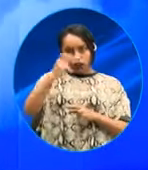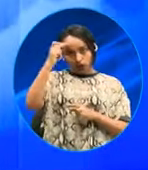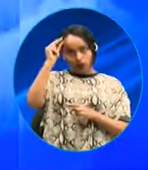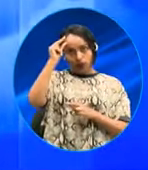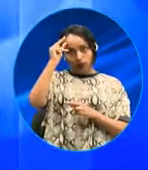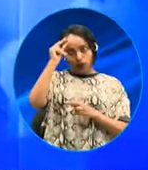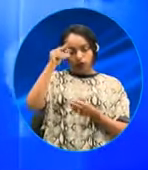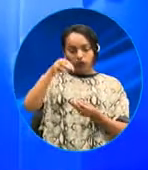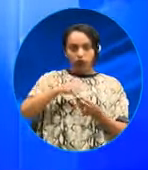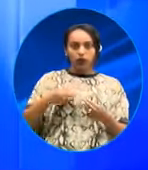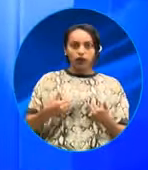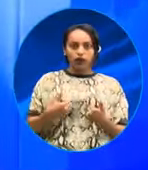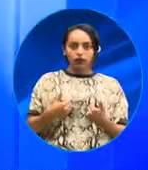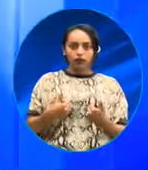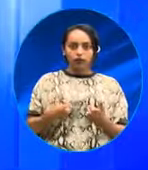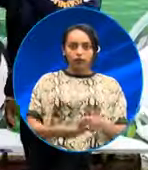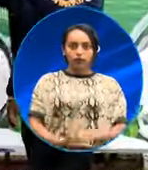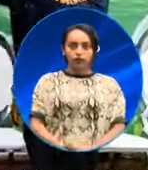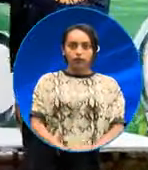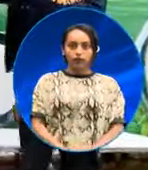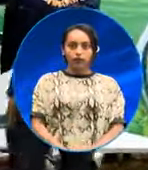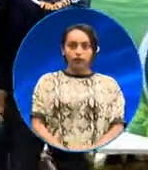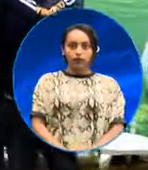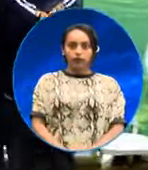ብርሃኑ ተጨማሪ አለው።